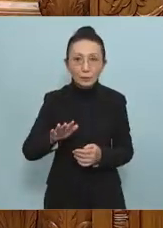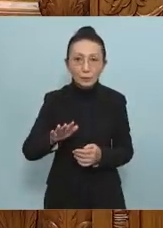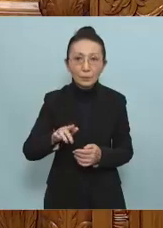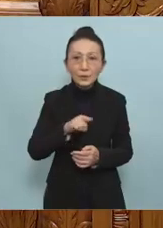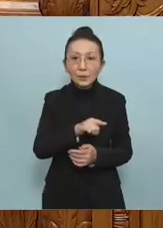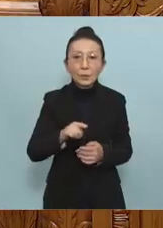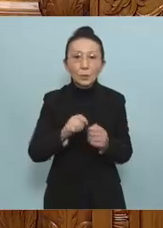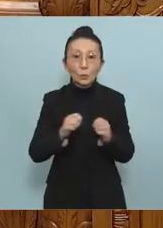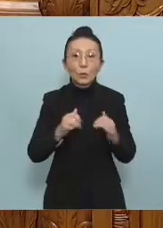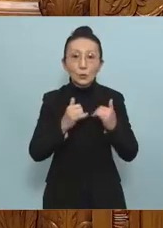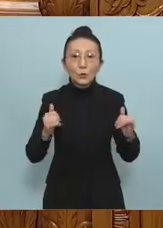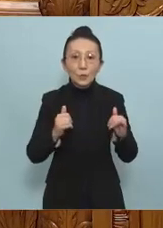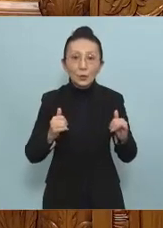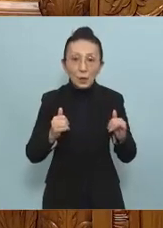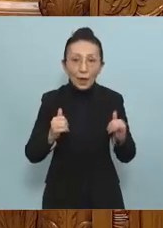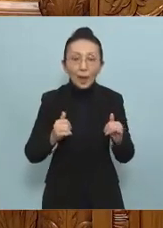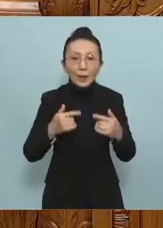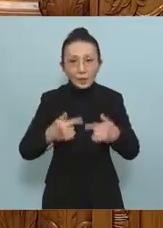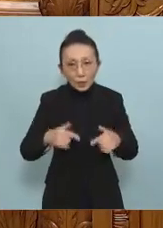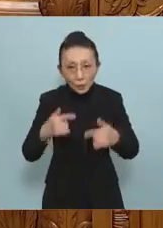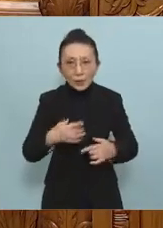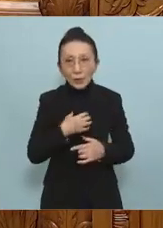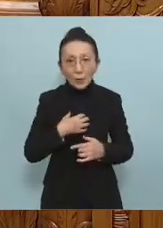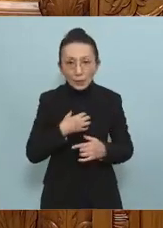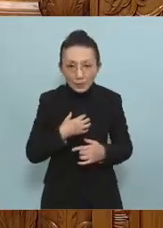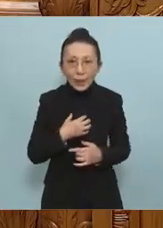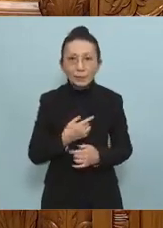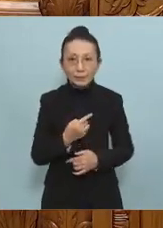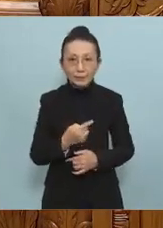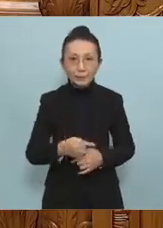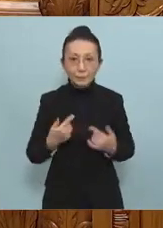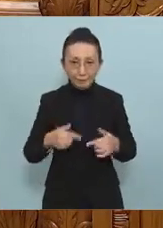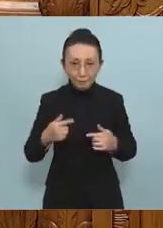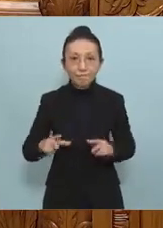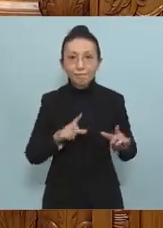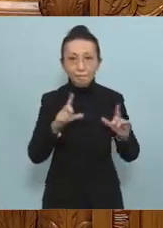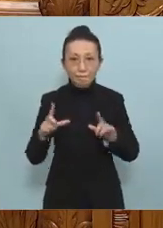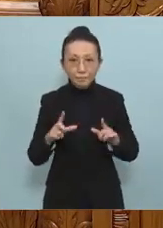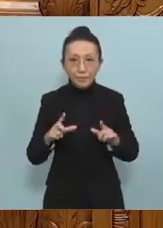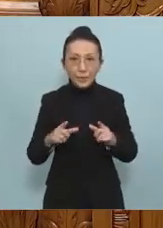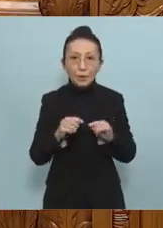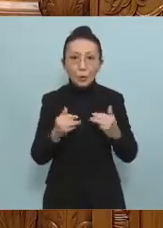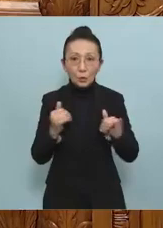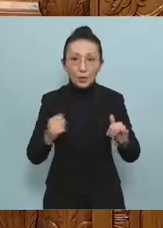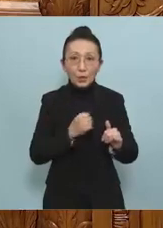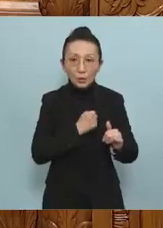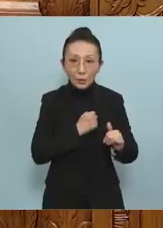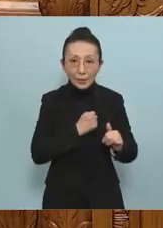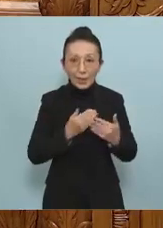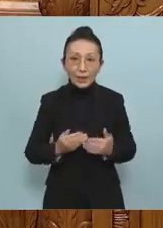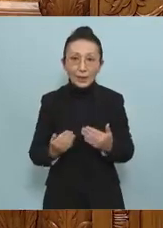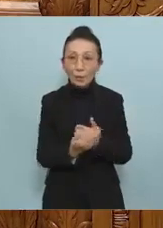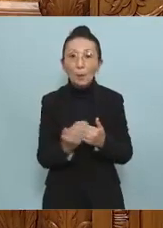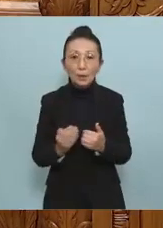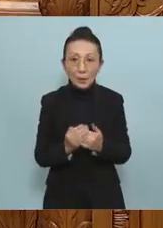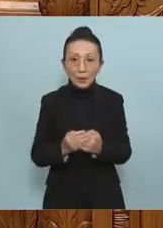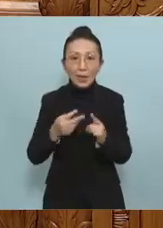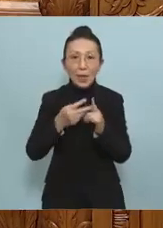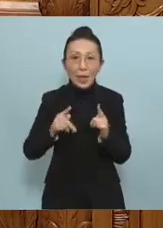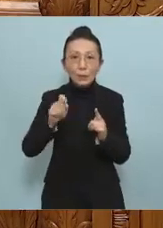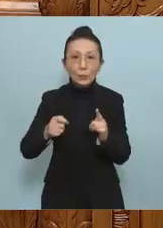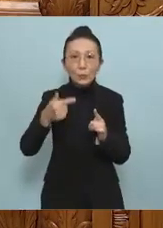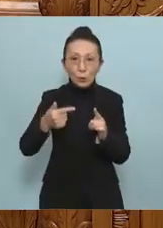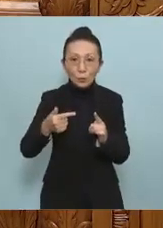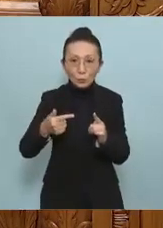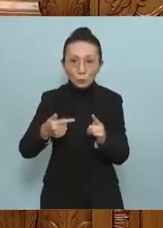大惨事の危険性にさらされているのです。国民の命と安全を守るために F-16 の撤去